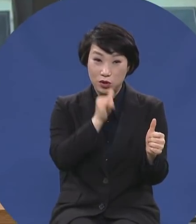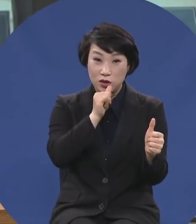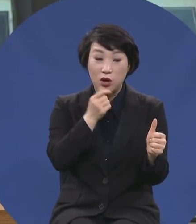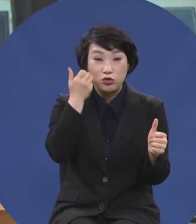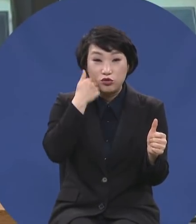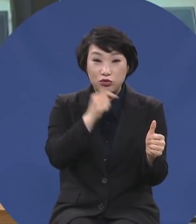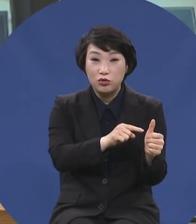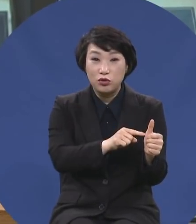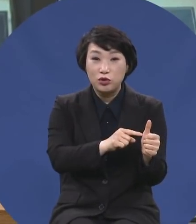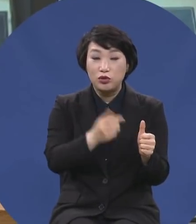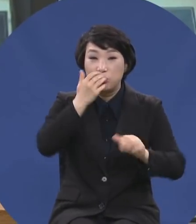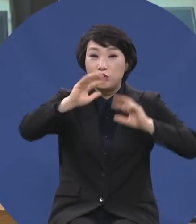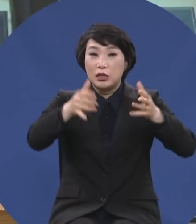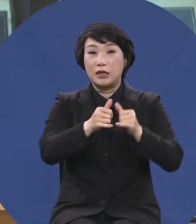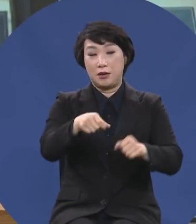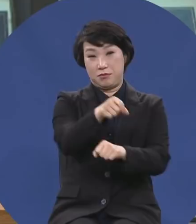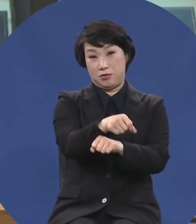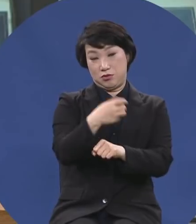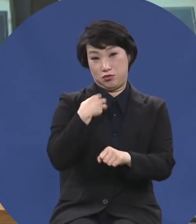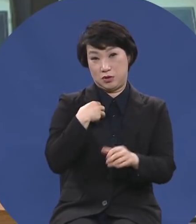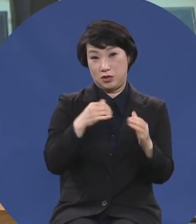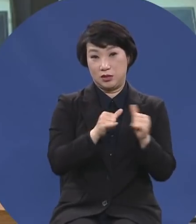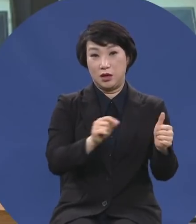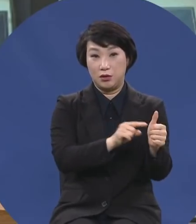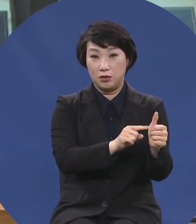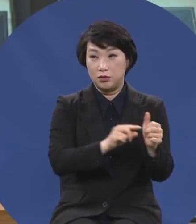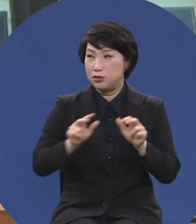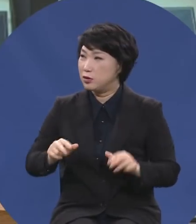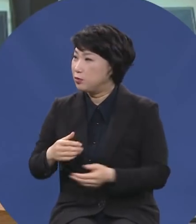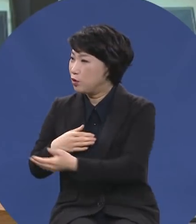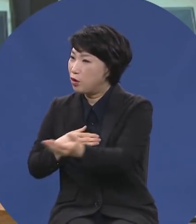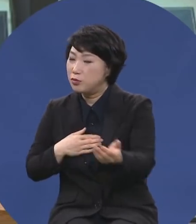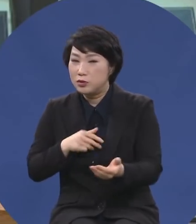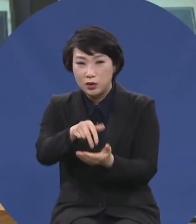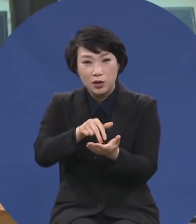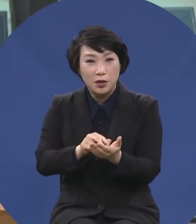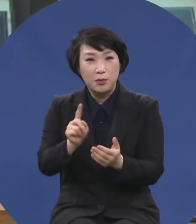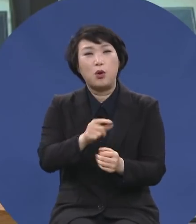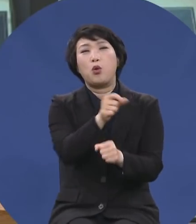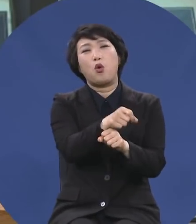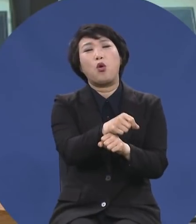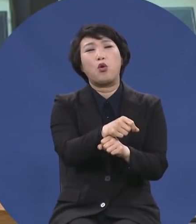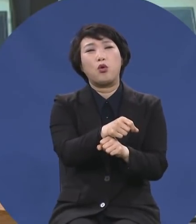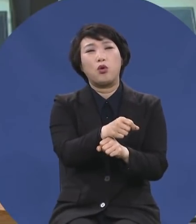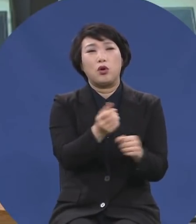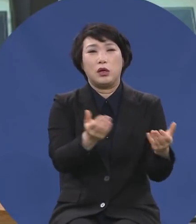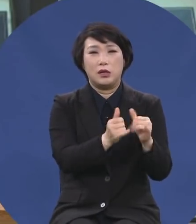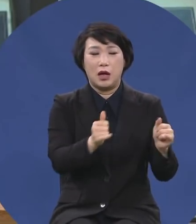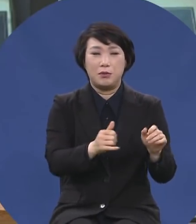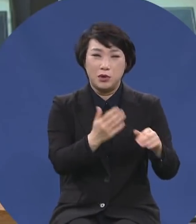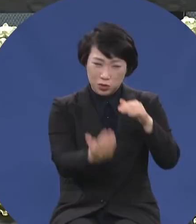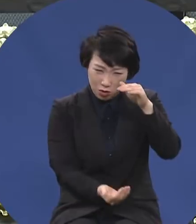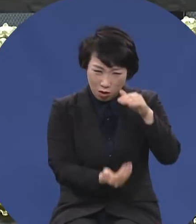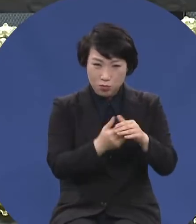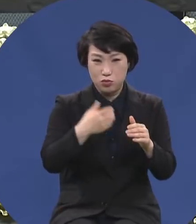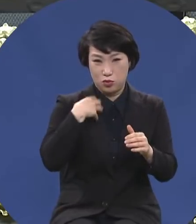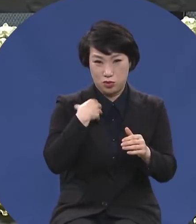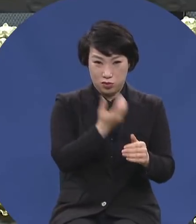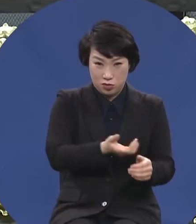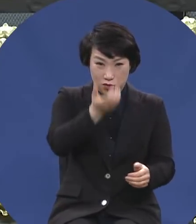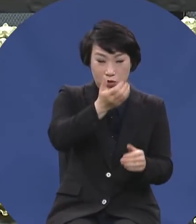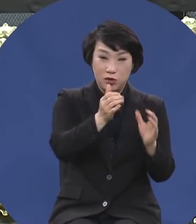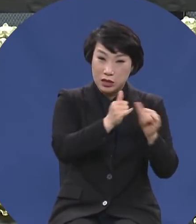유대인의 관원이라, 지금으로 말하면 공무원 중에서도 높은 공무원이다.